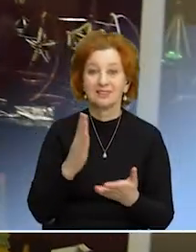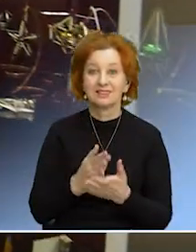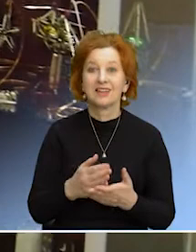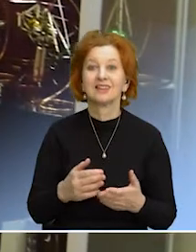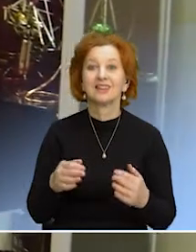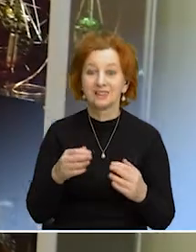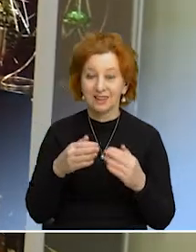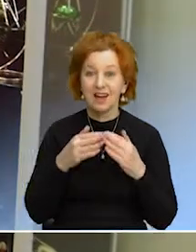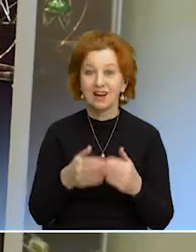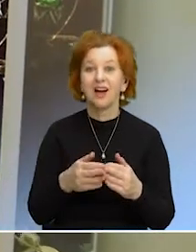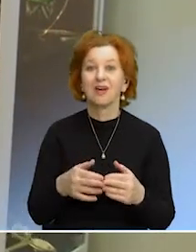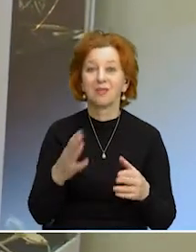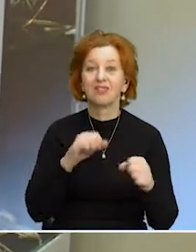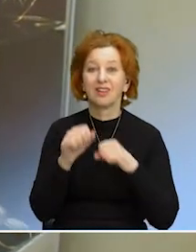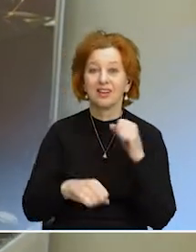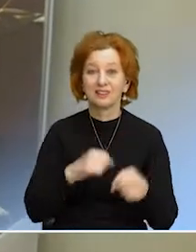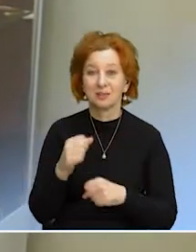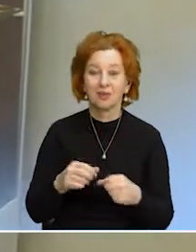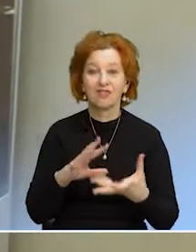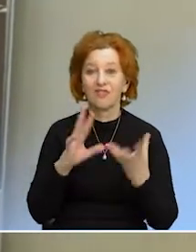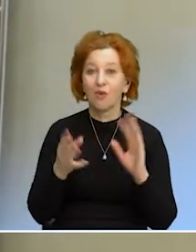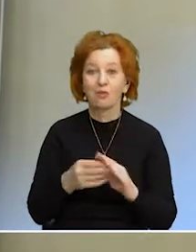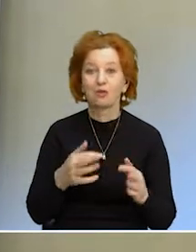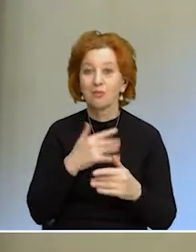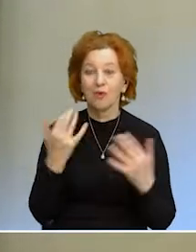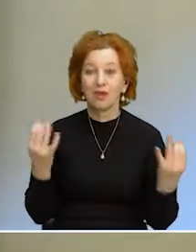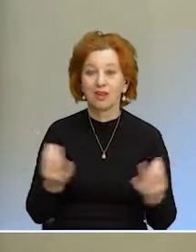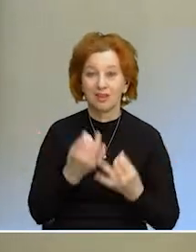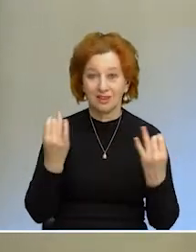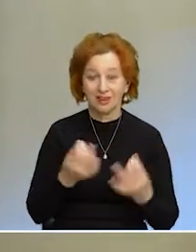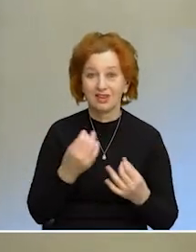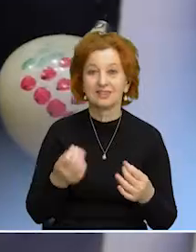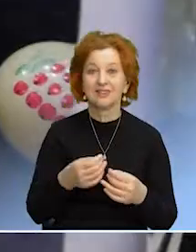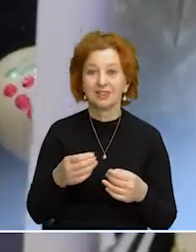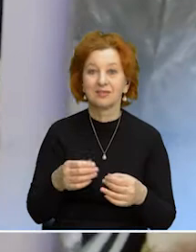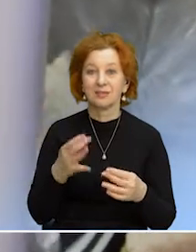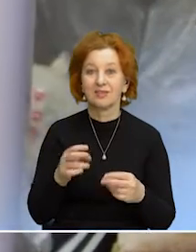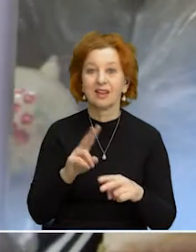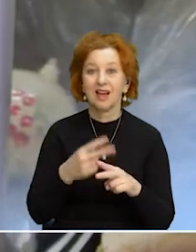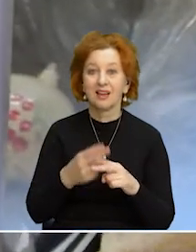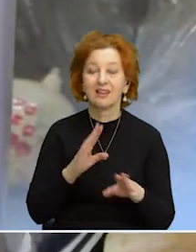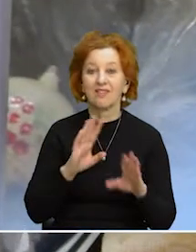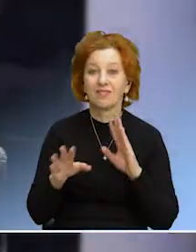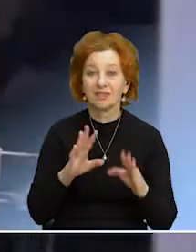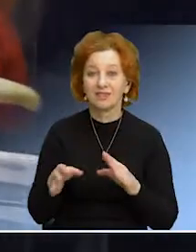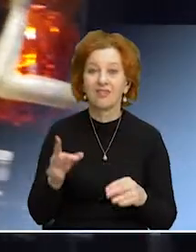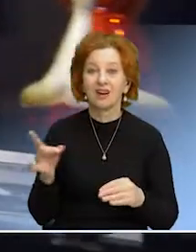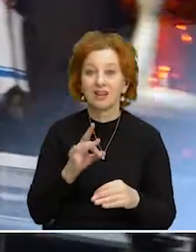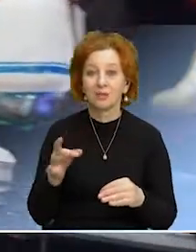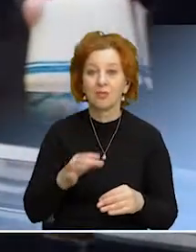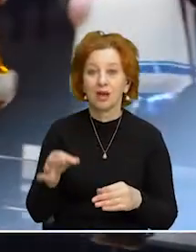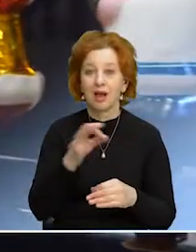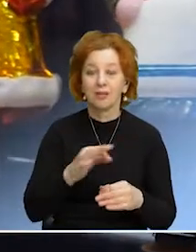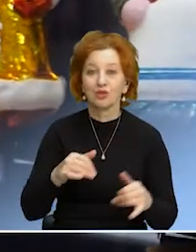Здесь корабль, звезда, велосипед. В общем, много всего интересного. Эта выставка проходит в